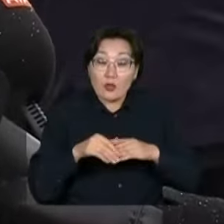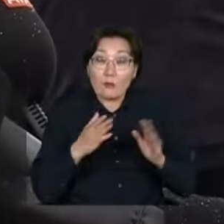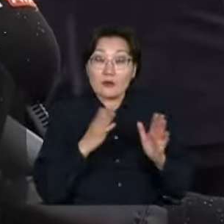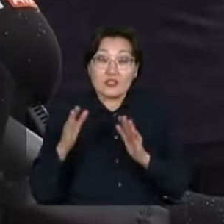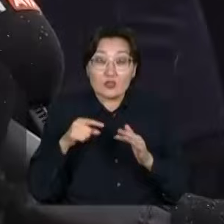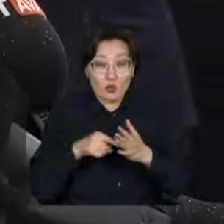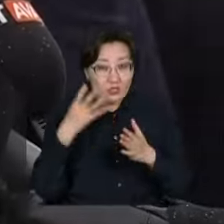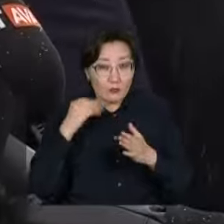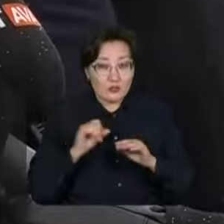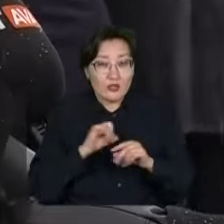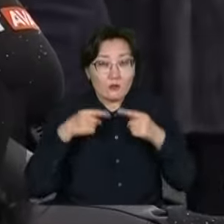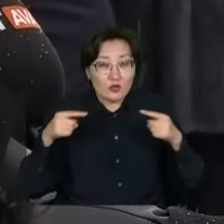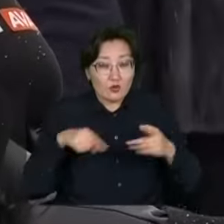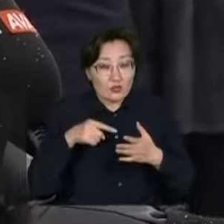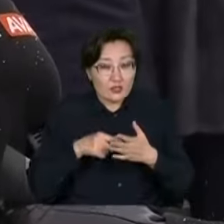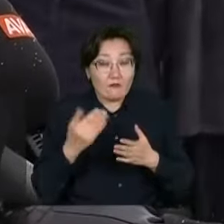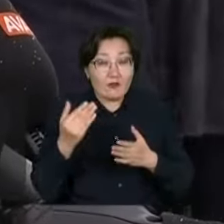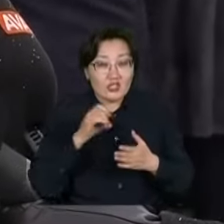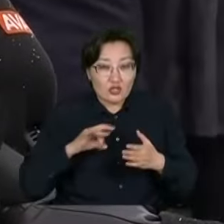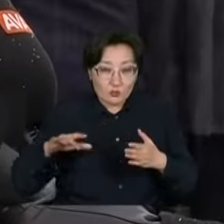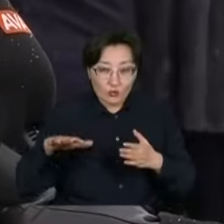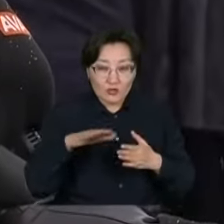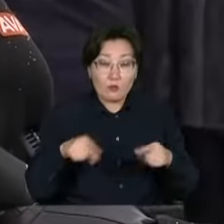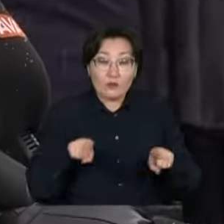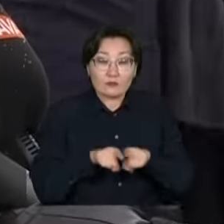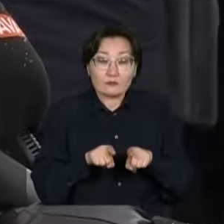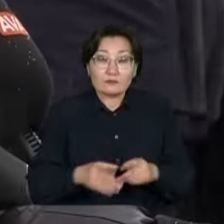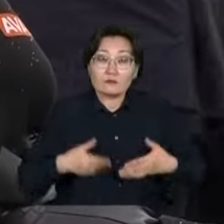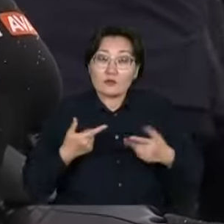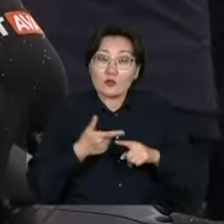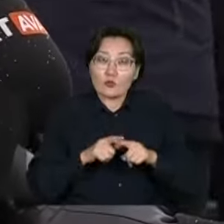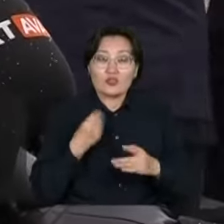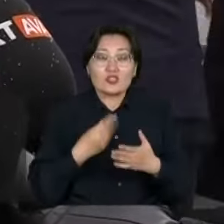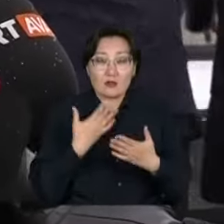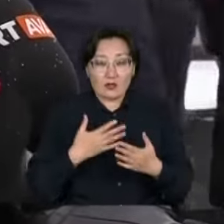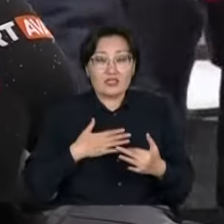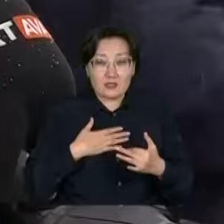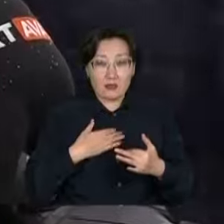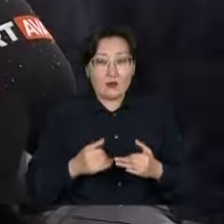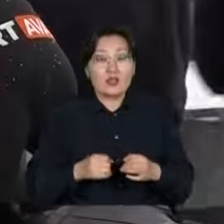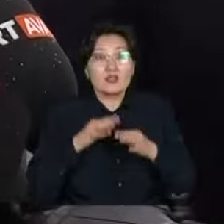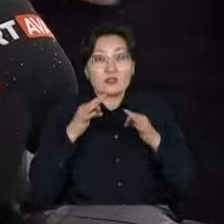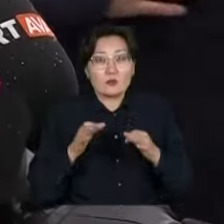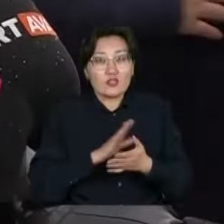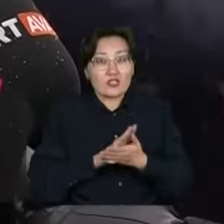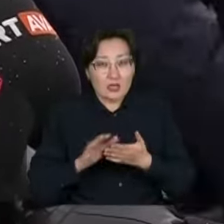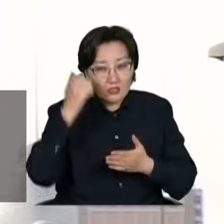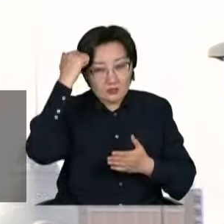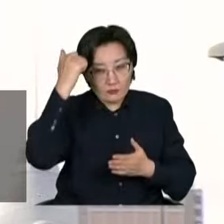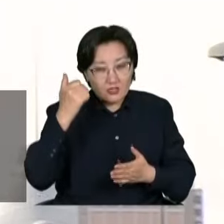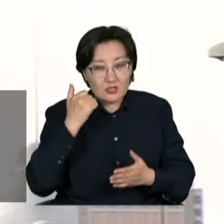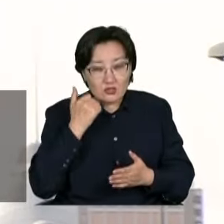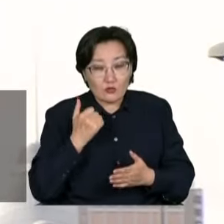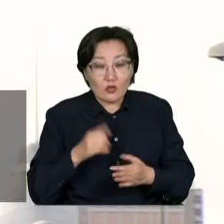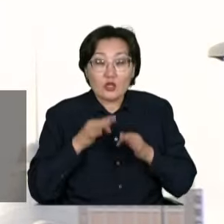не только в Алматы, но и в других городах вашей республики. Такие инициативы очень ценны для нас, и мы выражаем искреннюю благодарность».